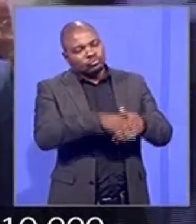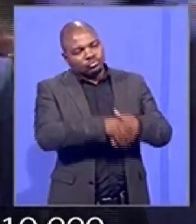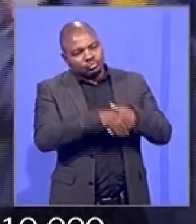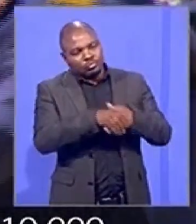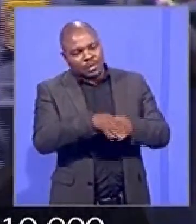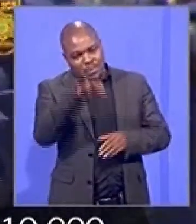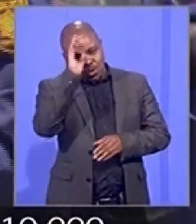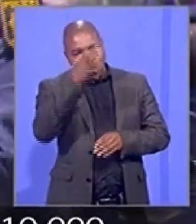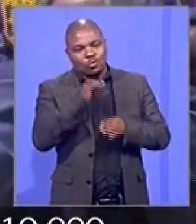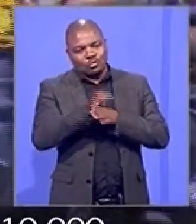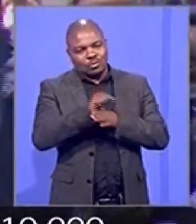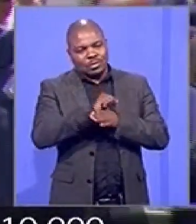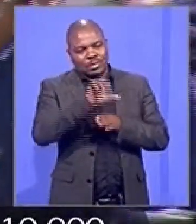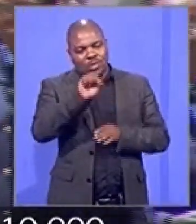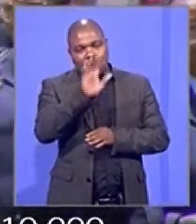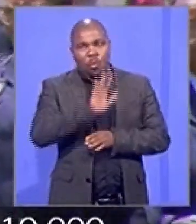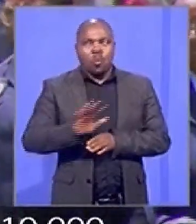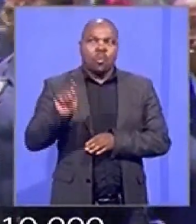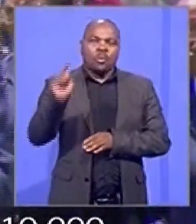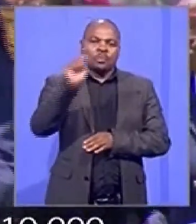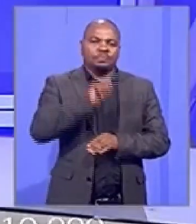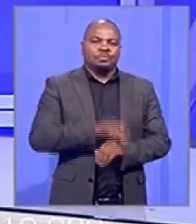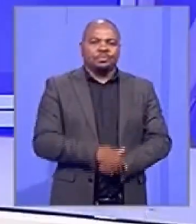ho phatlalla le naha.